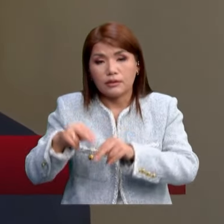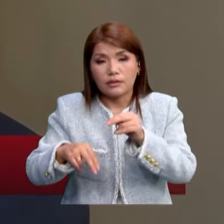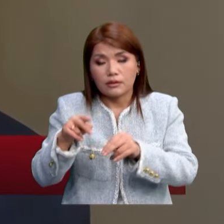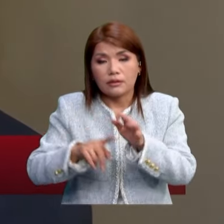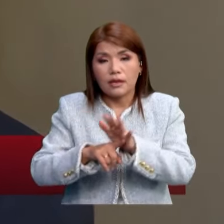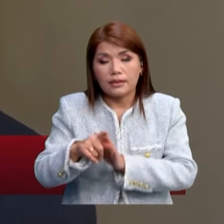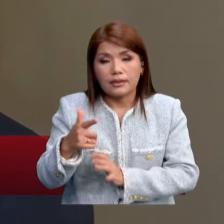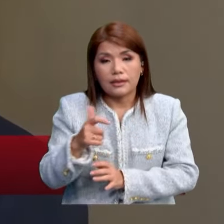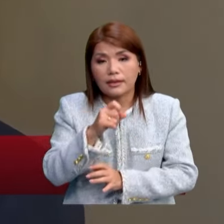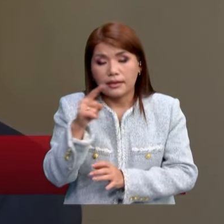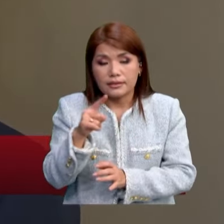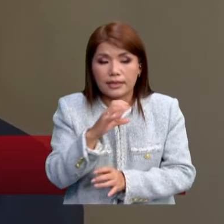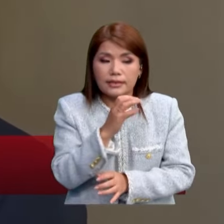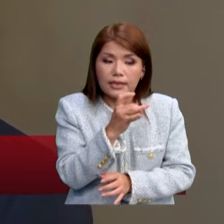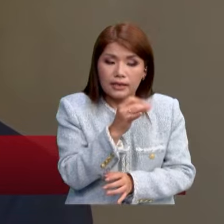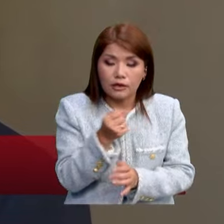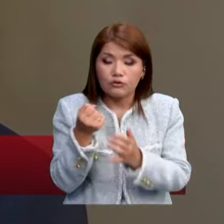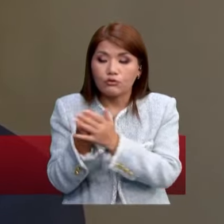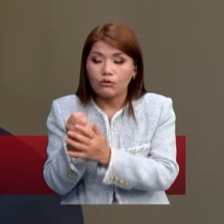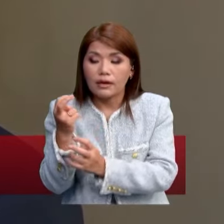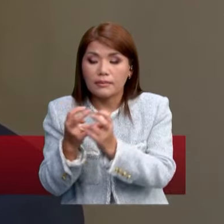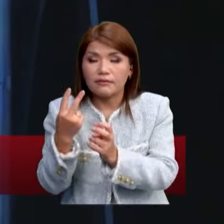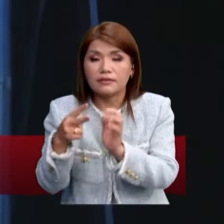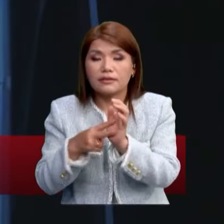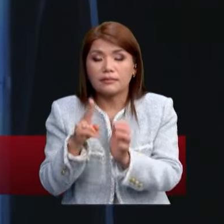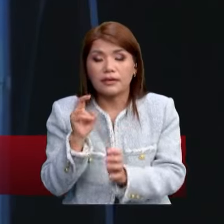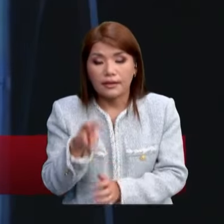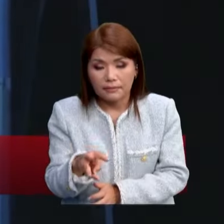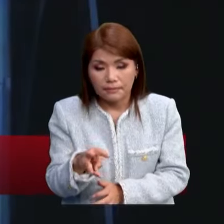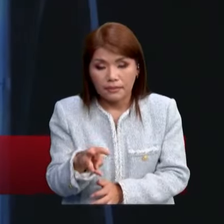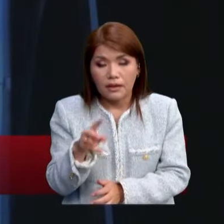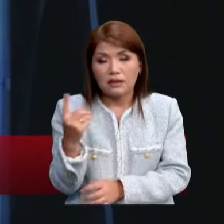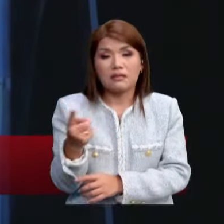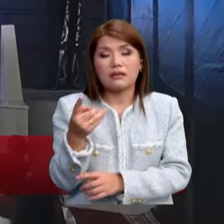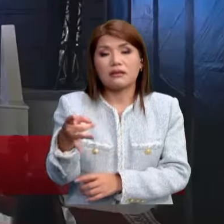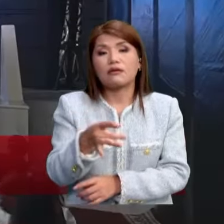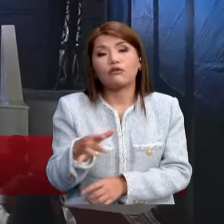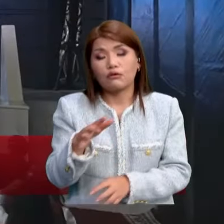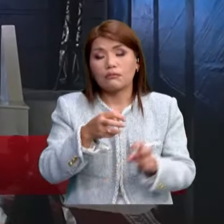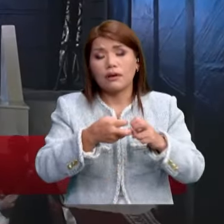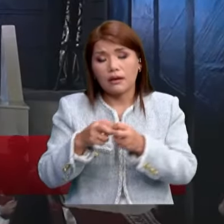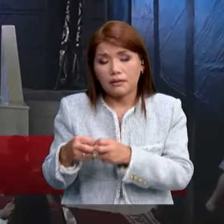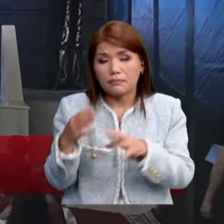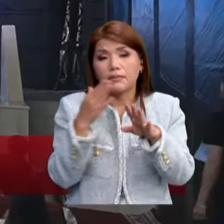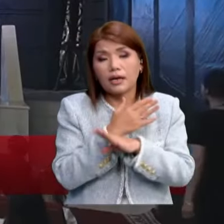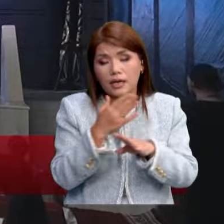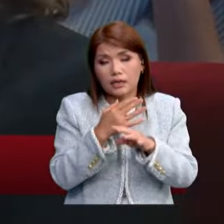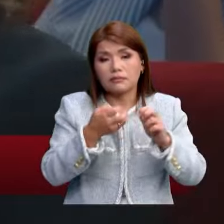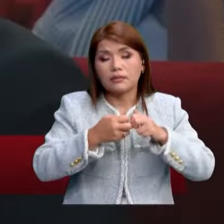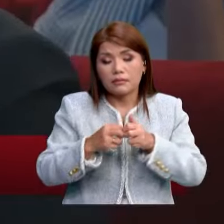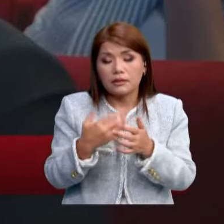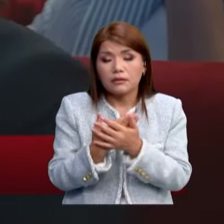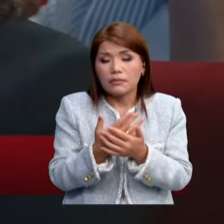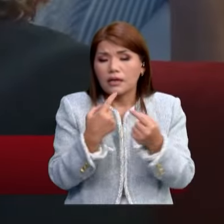от газопровода Сарарки до комбината. Это 27 километров. И это лишь один регион. Проблемы же экологии беспокоят